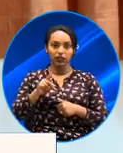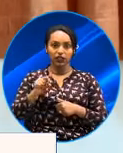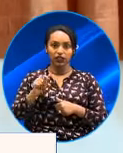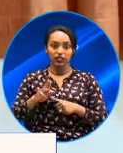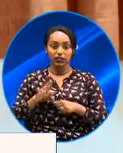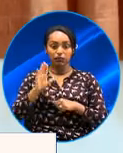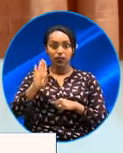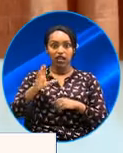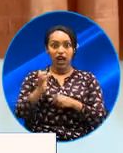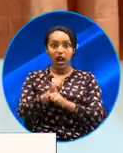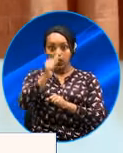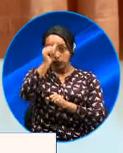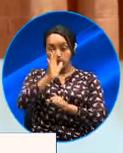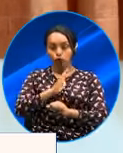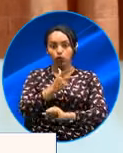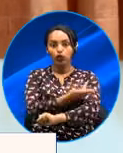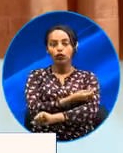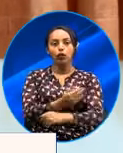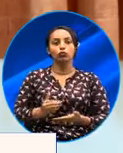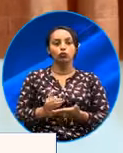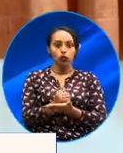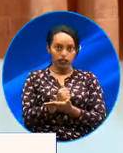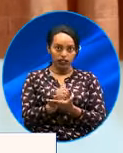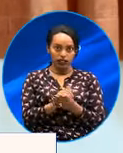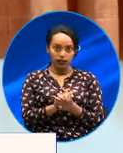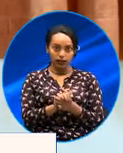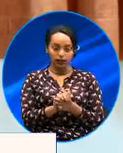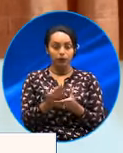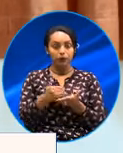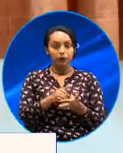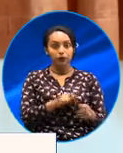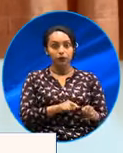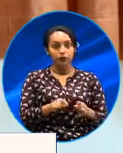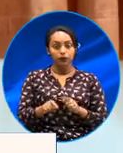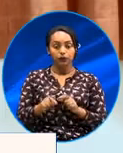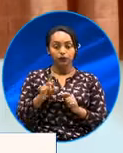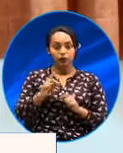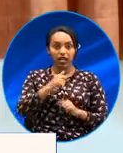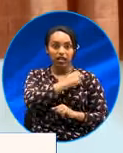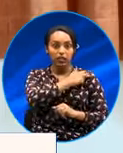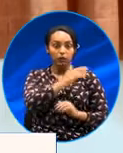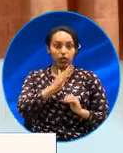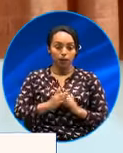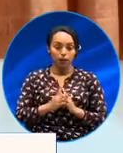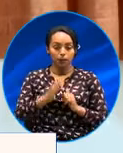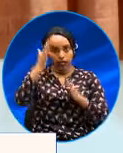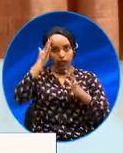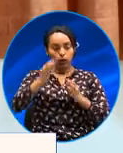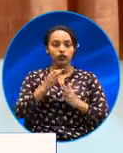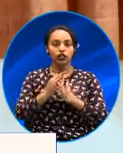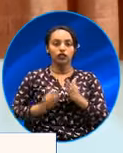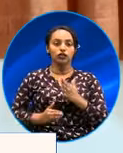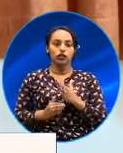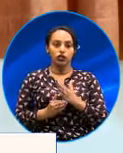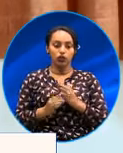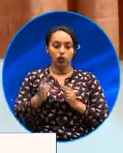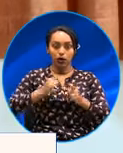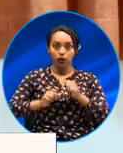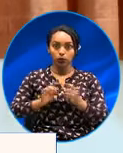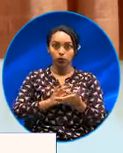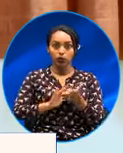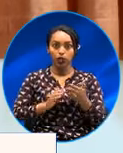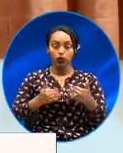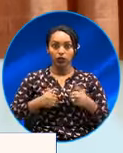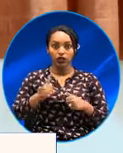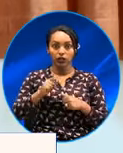ቢ ያለያዘው ሰው ክትባቱን መውሰድ። እንደገና ደግሞ በህክምናም በተወሰነ ደረጃ የመጡ